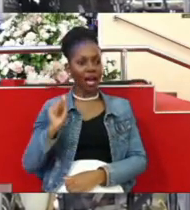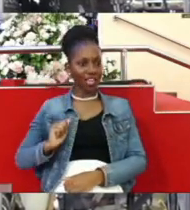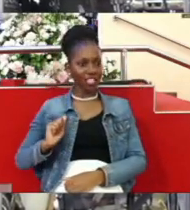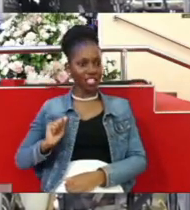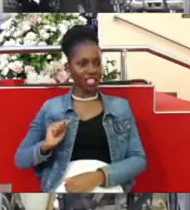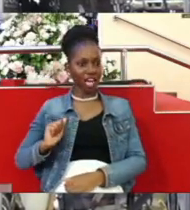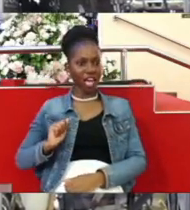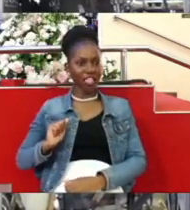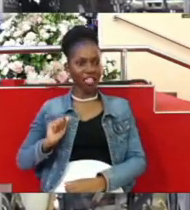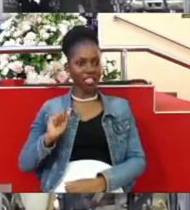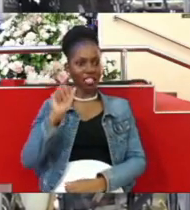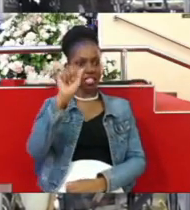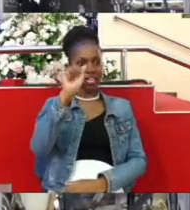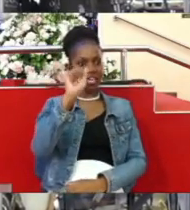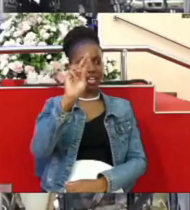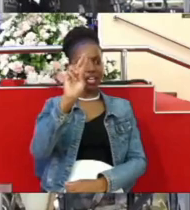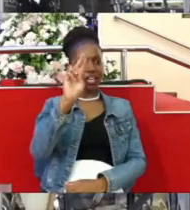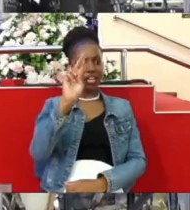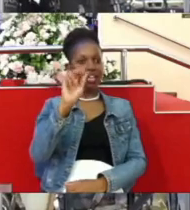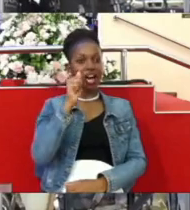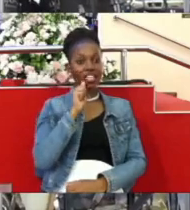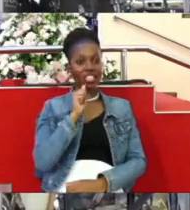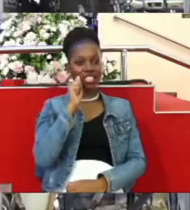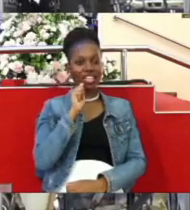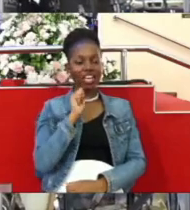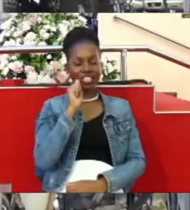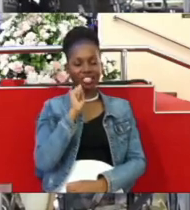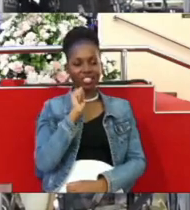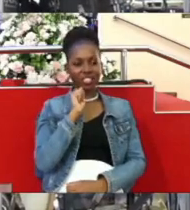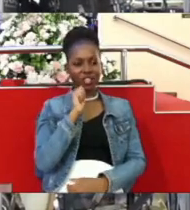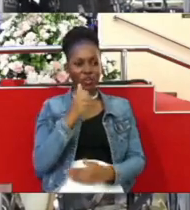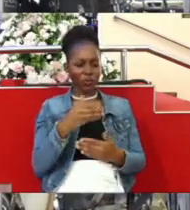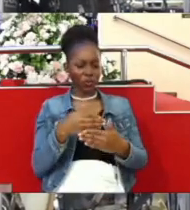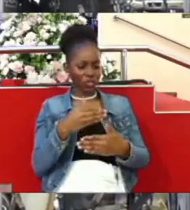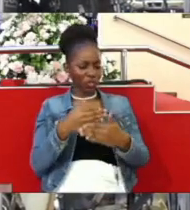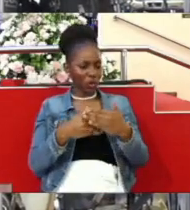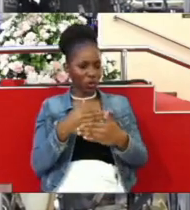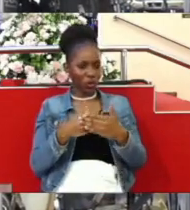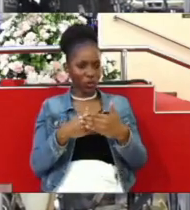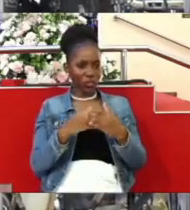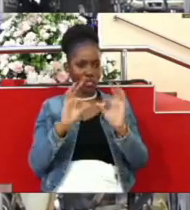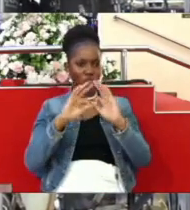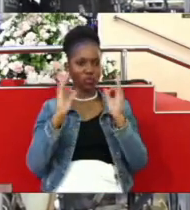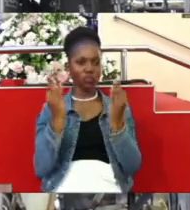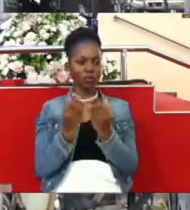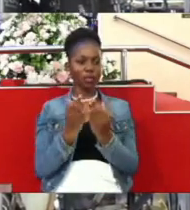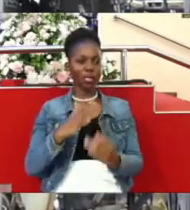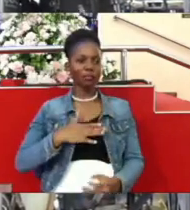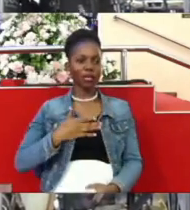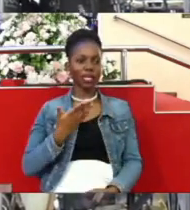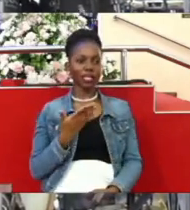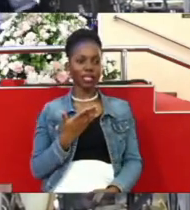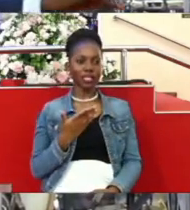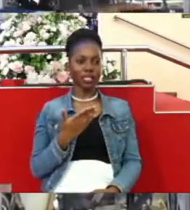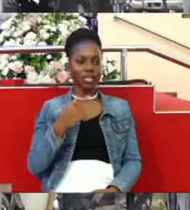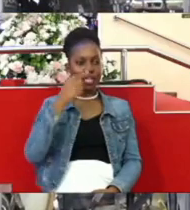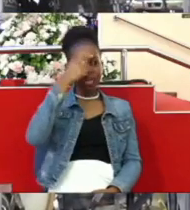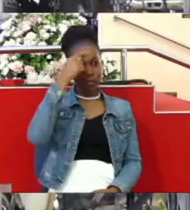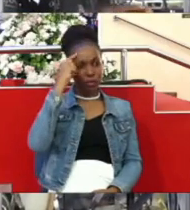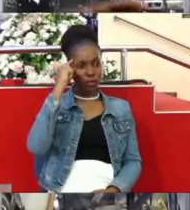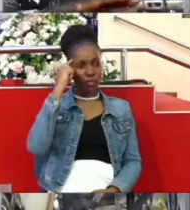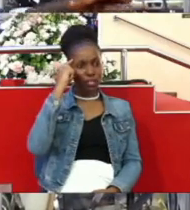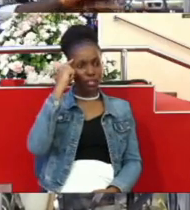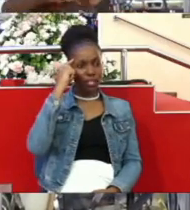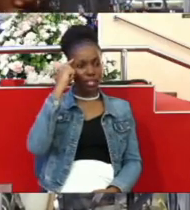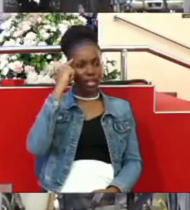changazi yangu ambaye nilikuwa nampenda sana. Very close to our family. Alikuwa anashirikiana sana na familia yetu. And because for me I grew up in the rural areas. Kwa